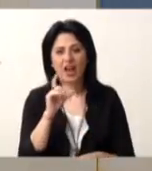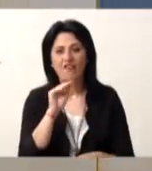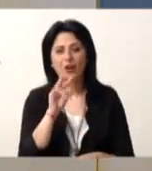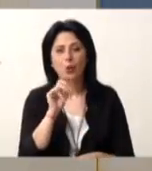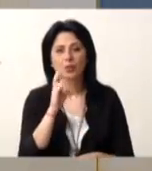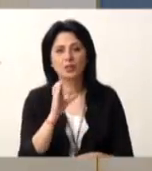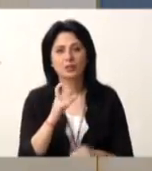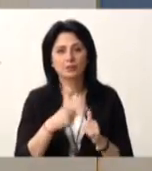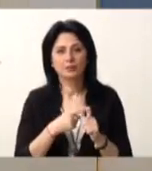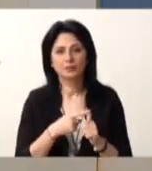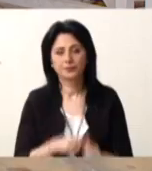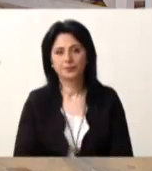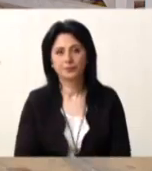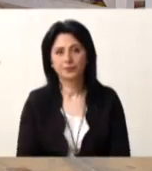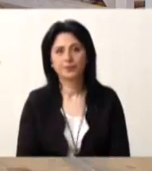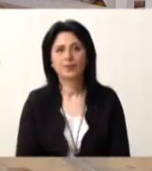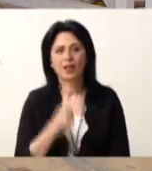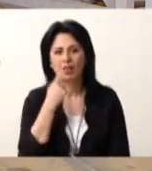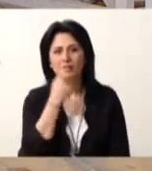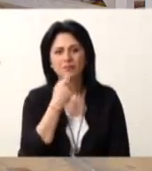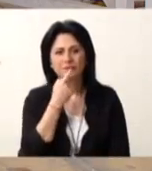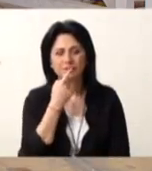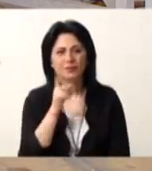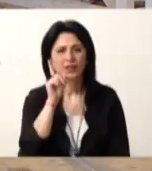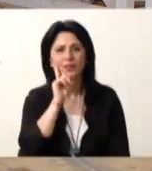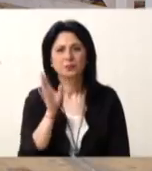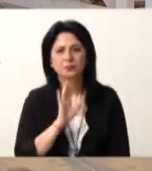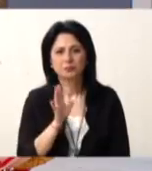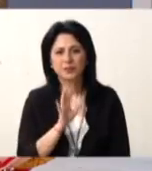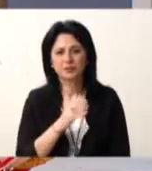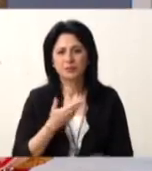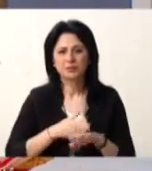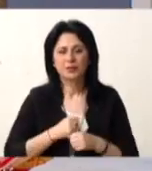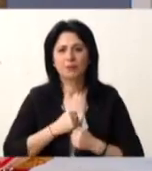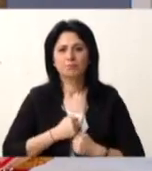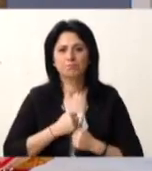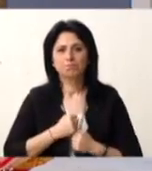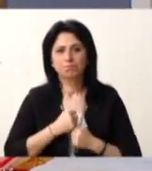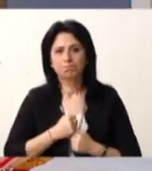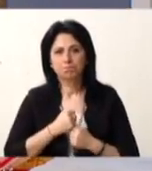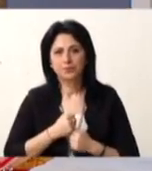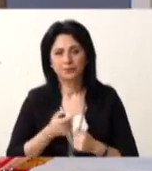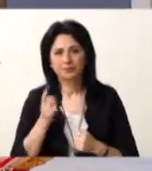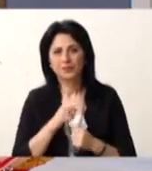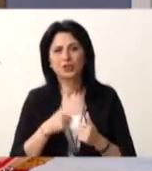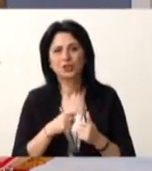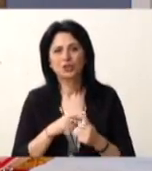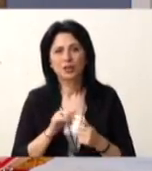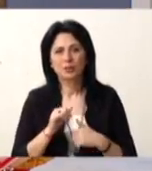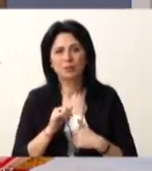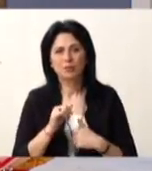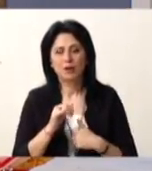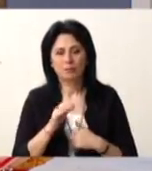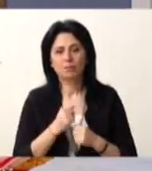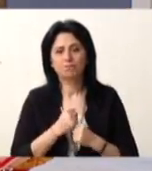დაავადებისა, წარე გემო, პირში მუდმივი დისკომფორტი და სიმძიმის შეგრძნება მკერდის ზვლის უკან, სადაც